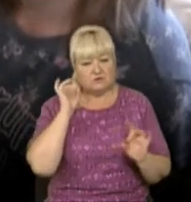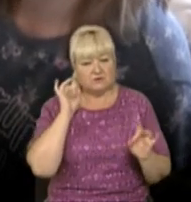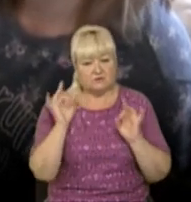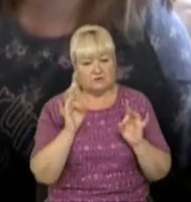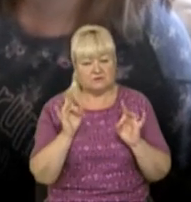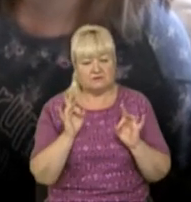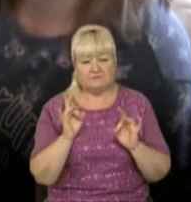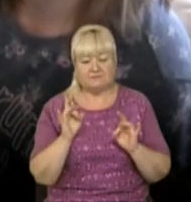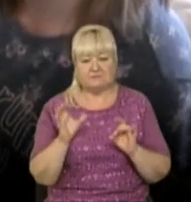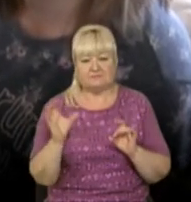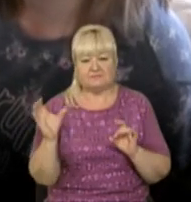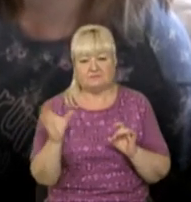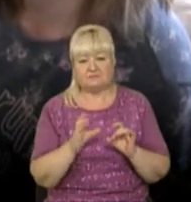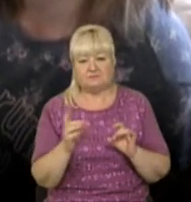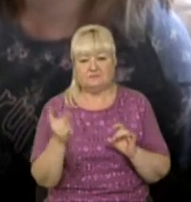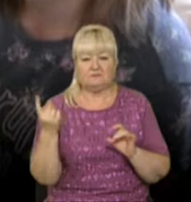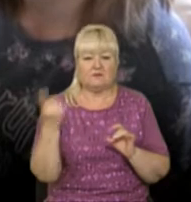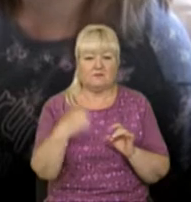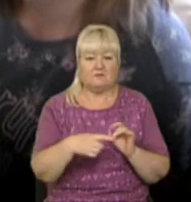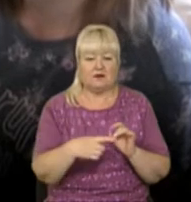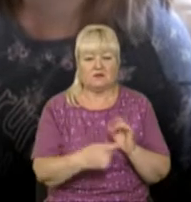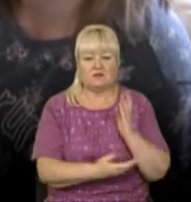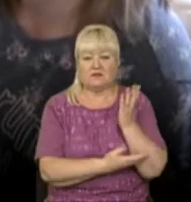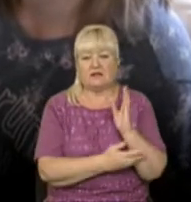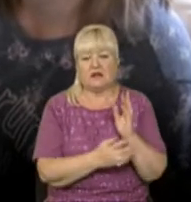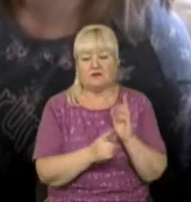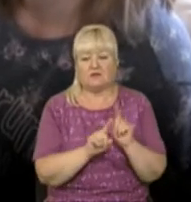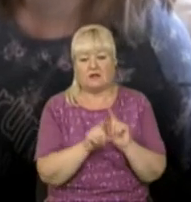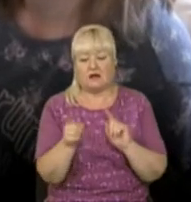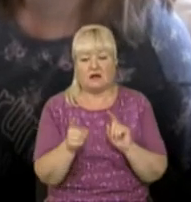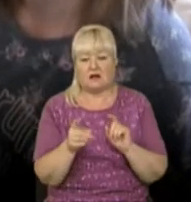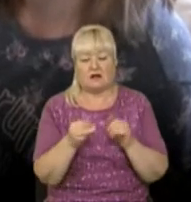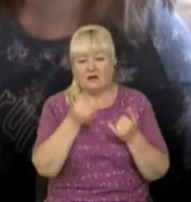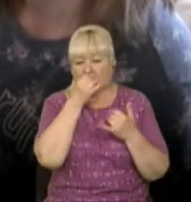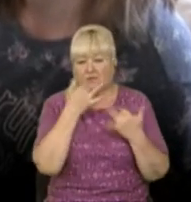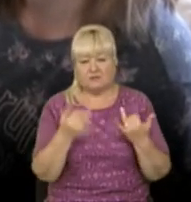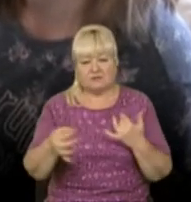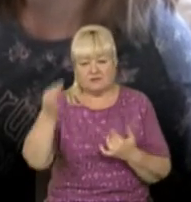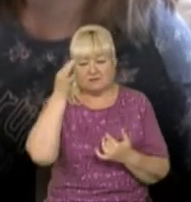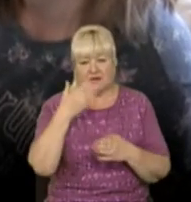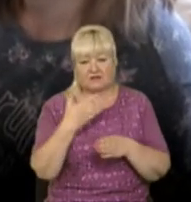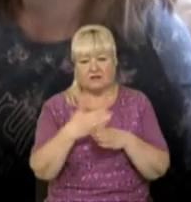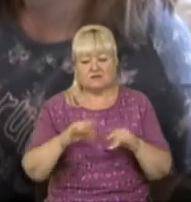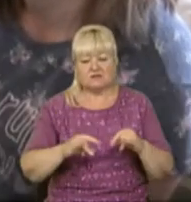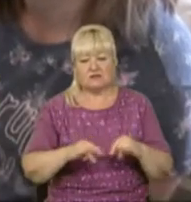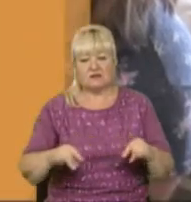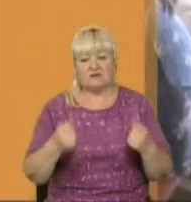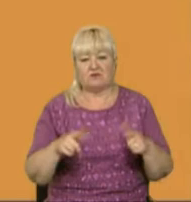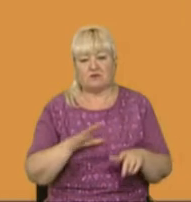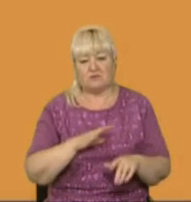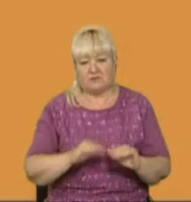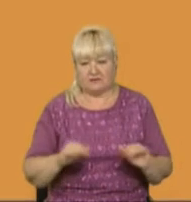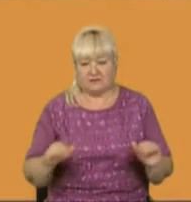в секунді впало гіляки, чи то велике дерево, я вже зараз не можу пригадати, на частину лавки, де були діти.